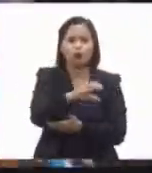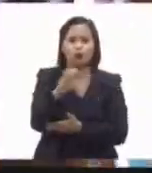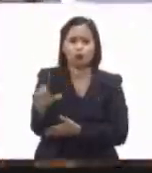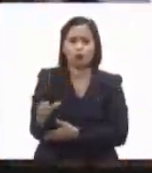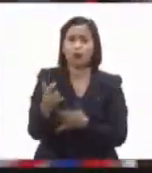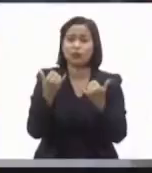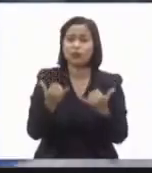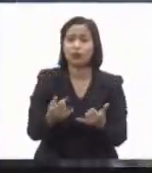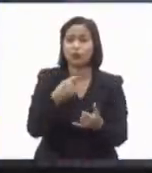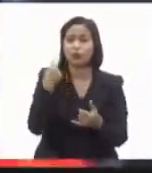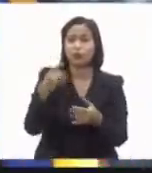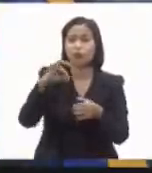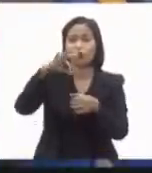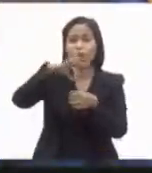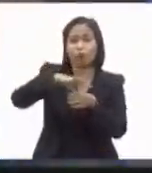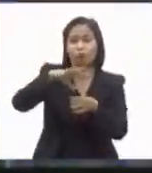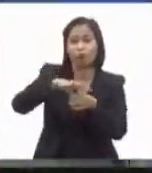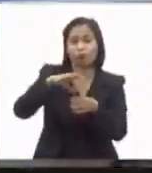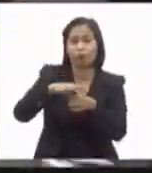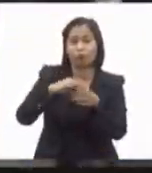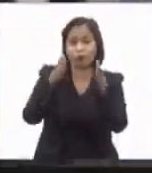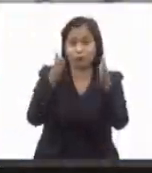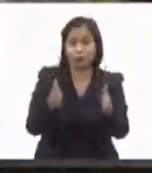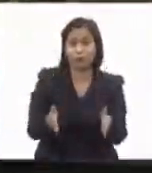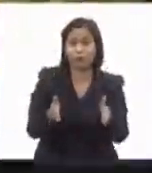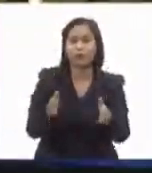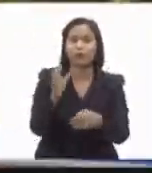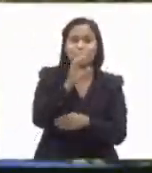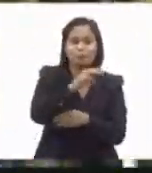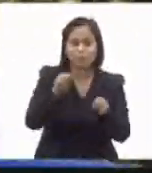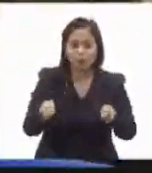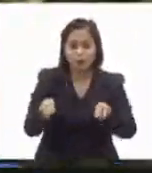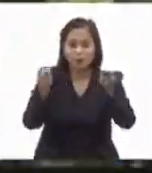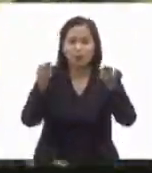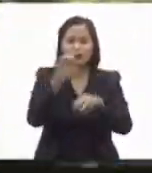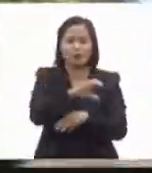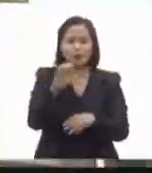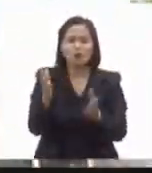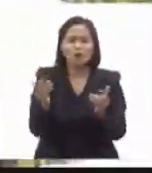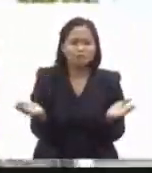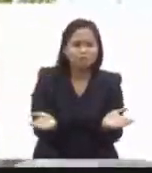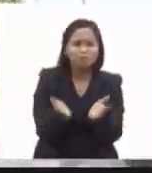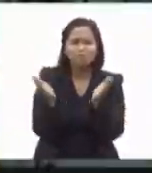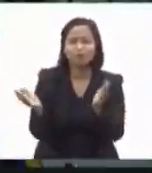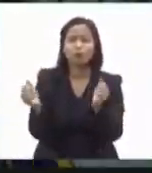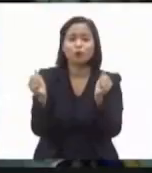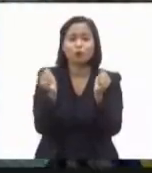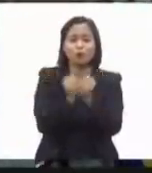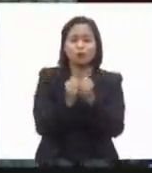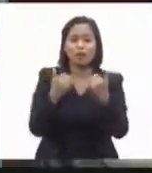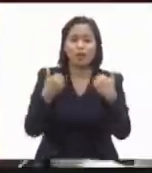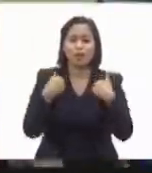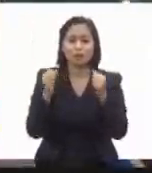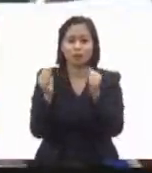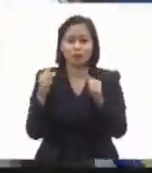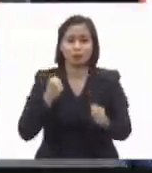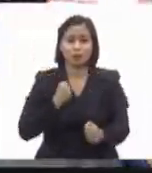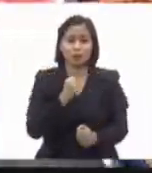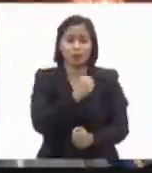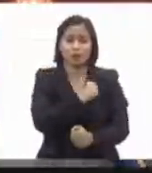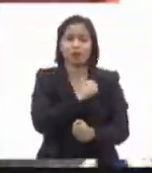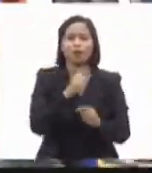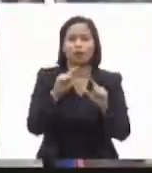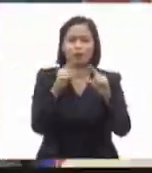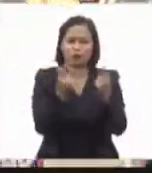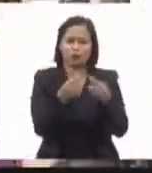mga botante sana ng Malabon at Caloocan ang liligawan ni Moreno kasama ang mga kandidato sa pagkasenador ng Aksyon